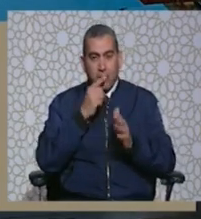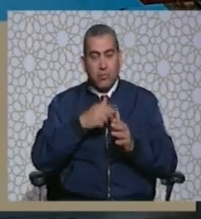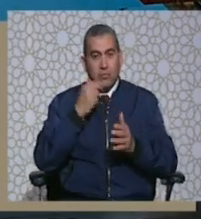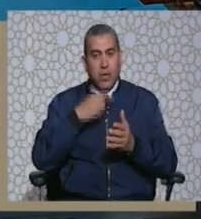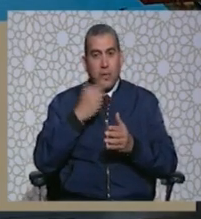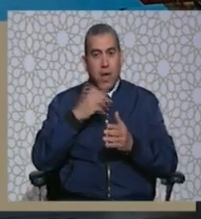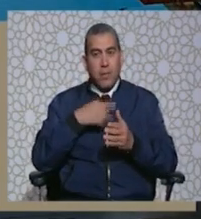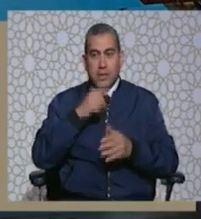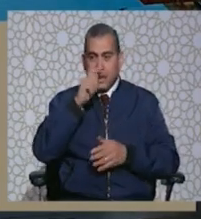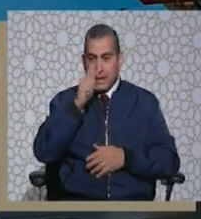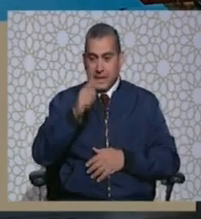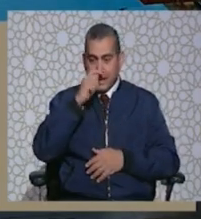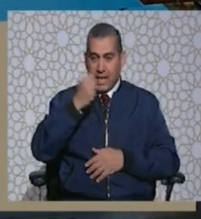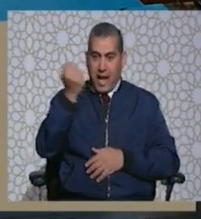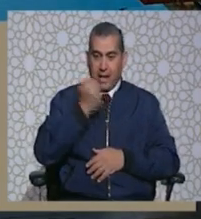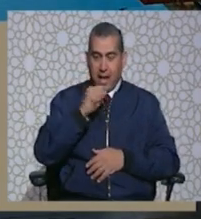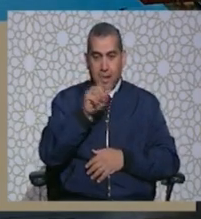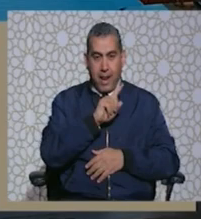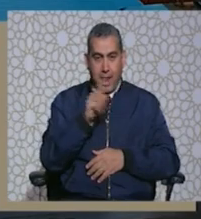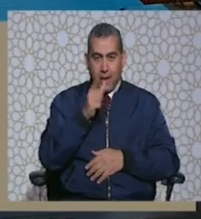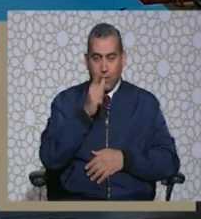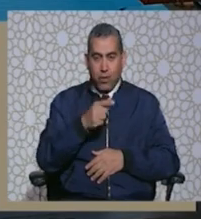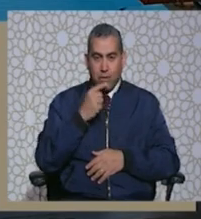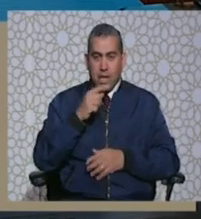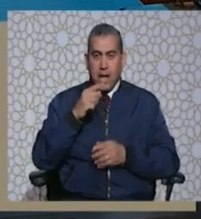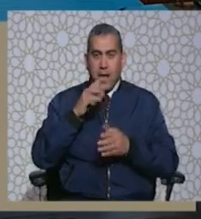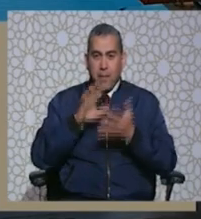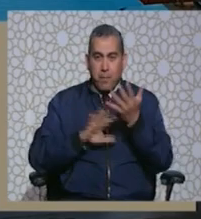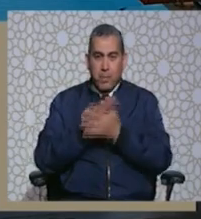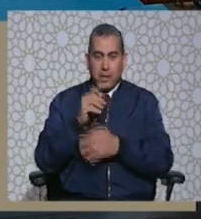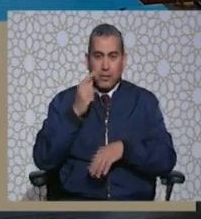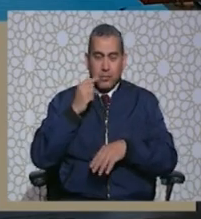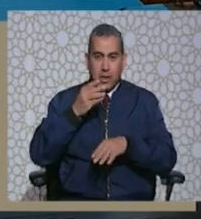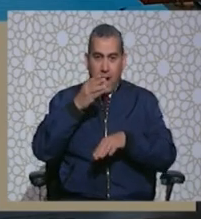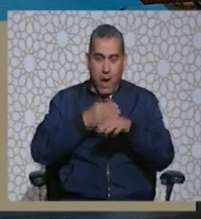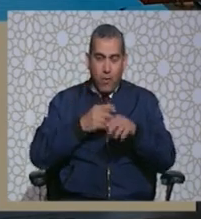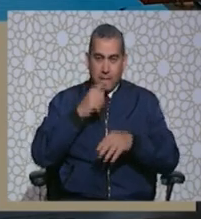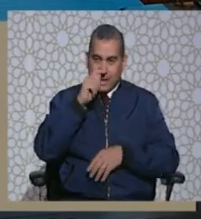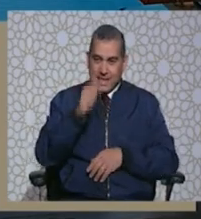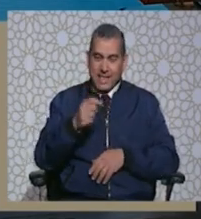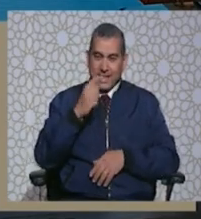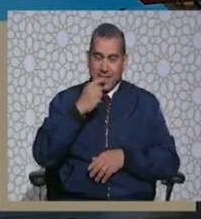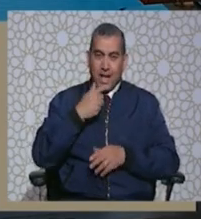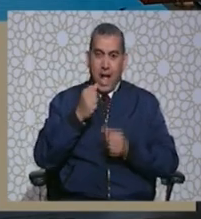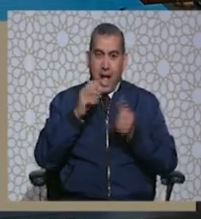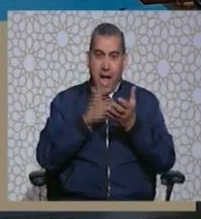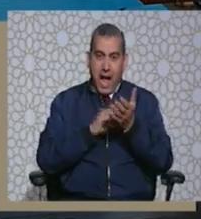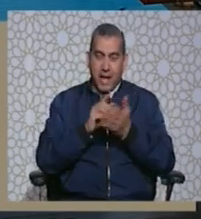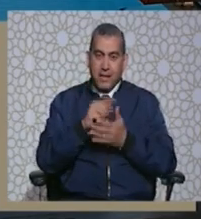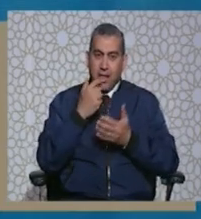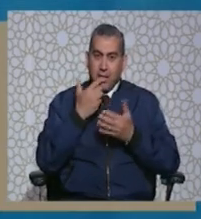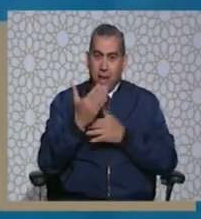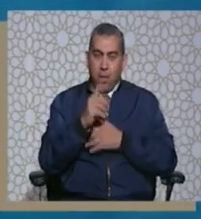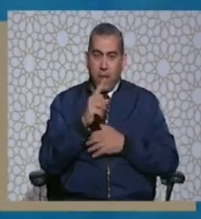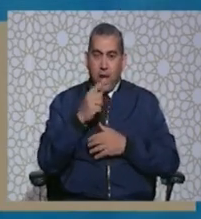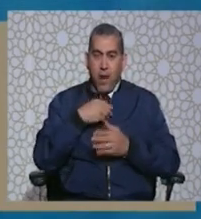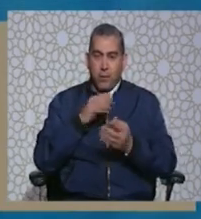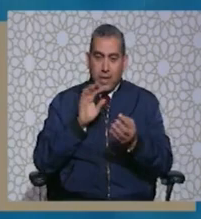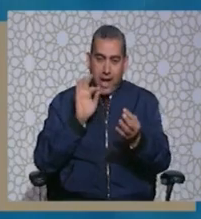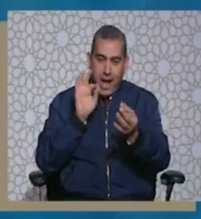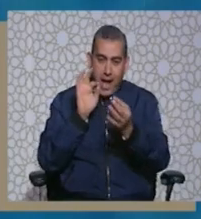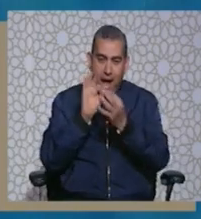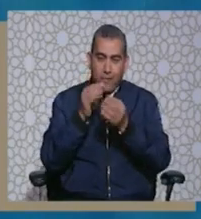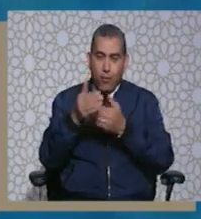يجرح قلب الثاني من غير اشواك نوصل لبعض من اقرب طريق النهارده